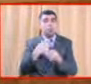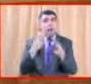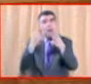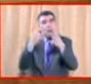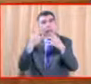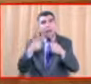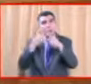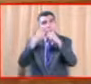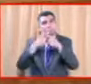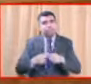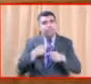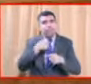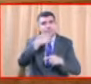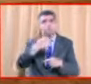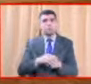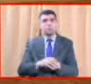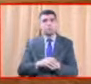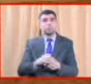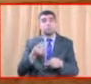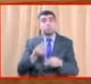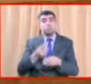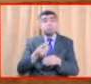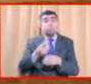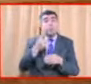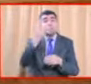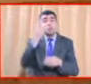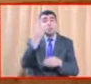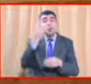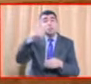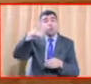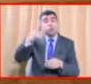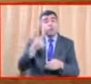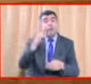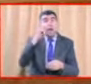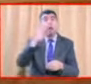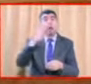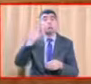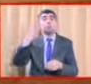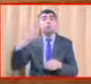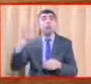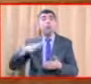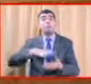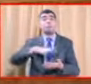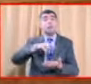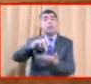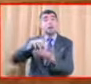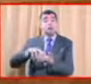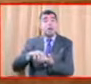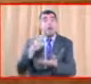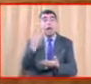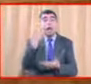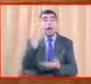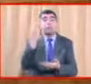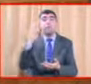الأرقام. التغطية وصلت الآن ل 1500 منطقة ما بين 2005 و2007